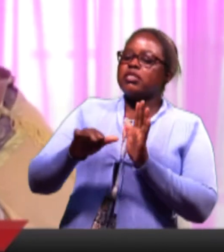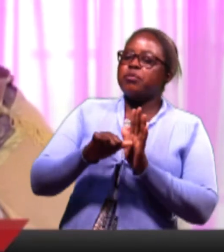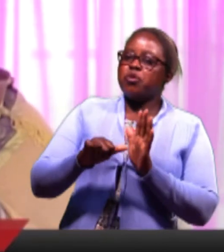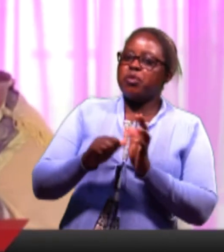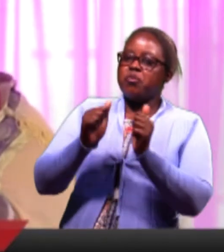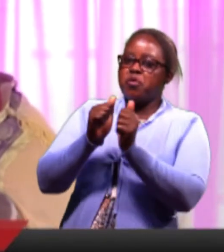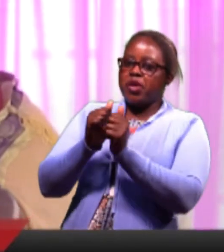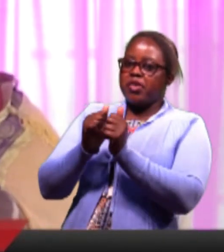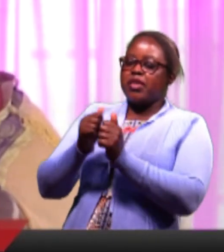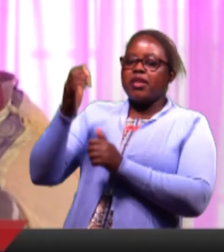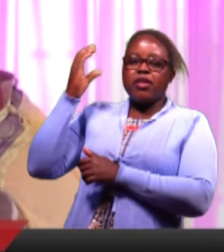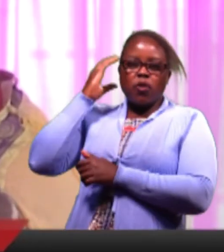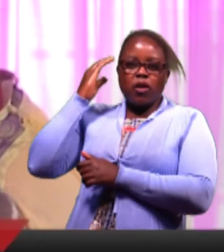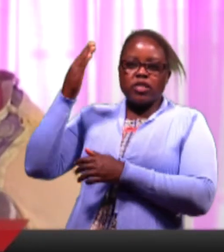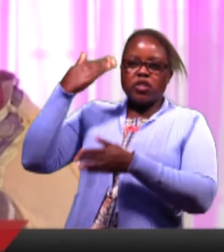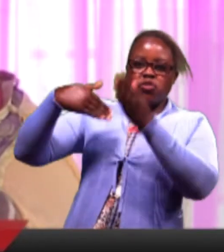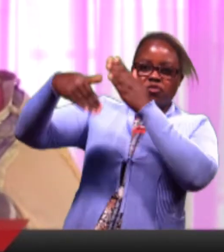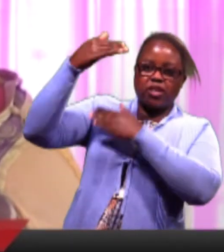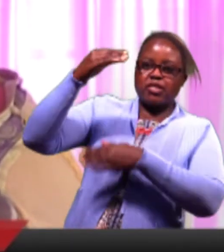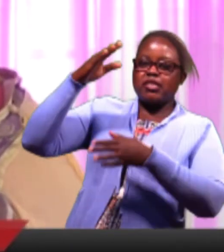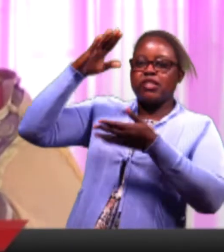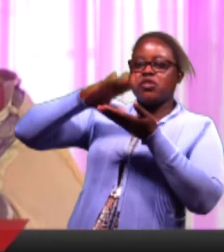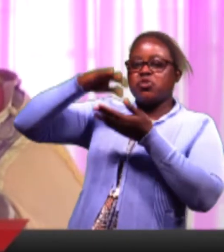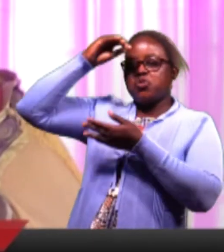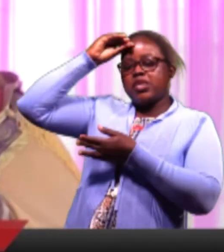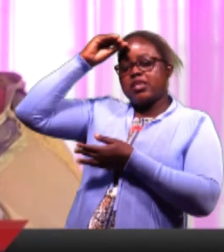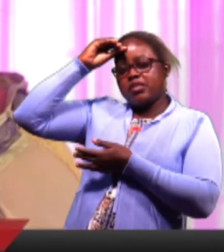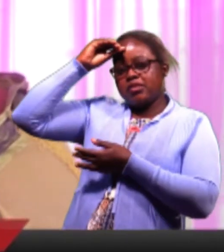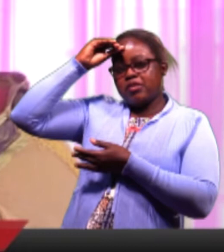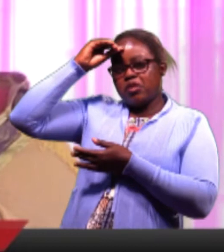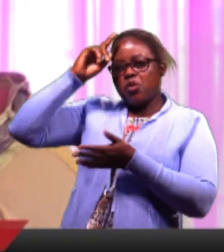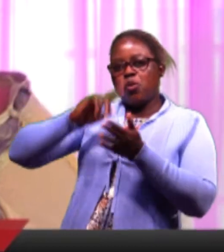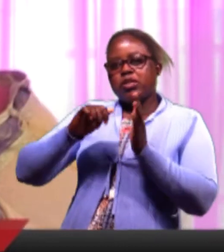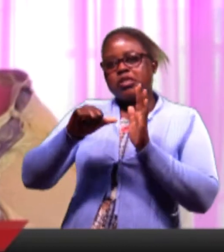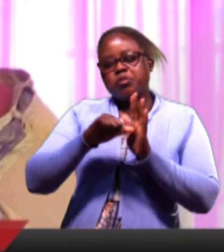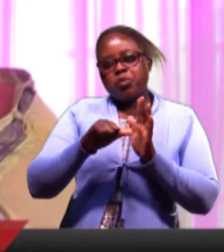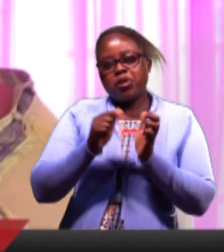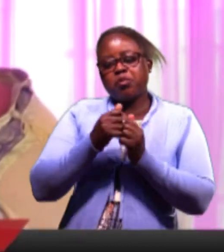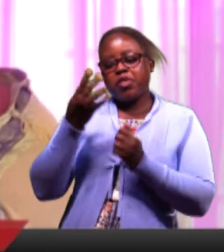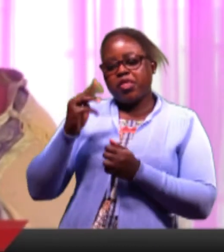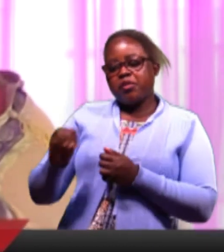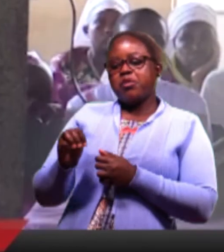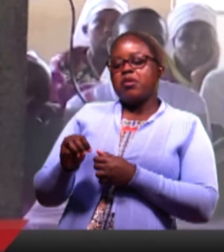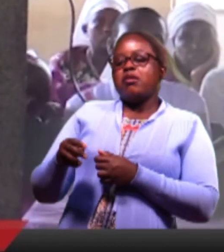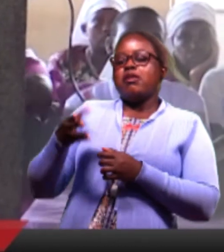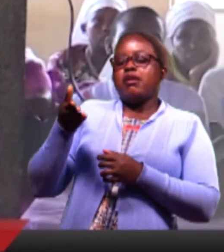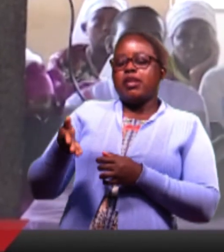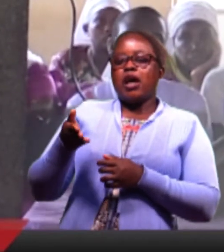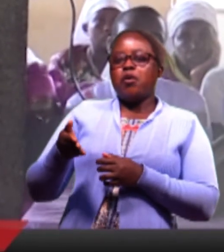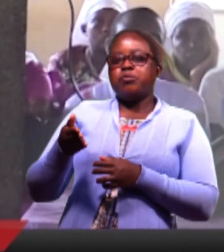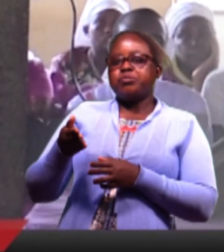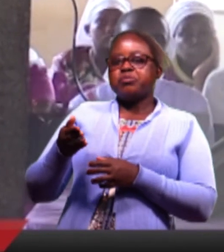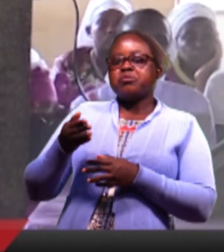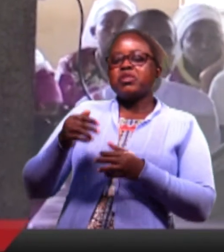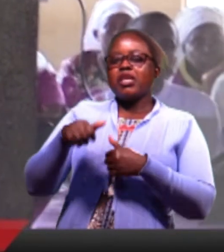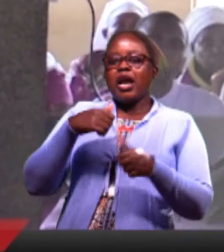What is wrong with the college and the university students? What is wrong with them? Unyama